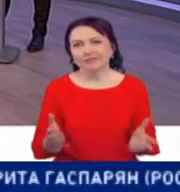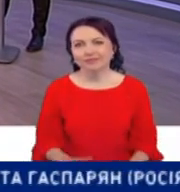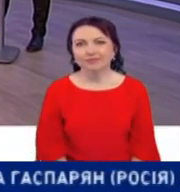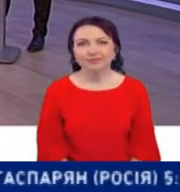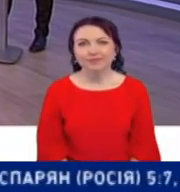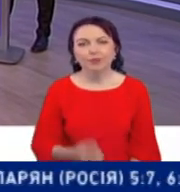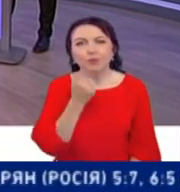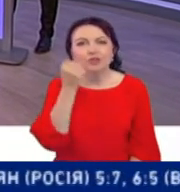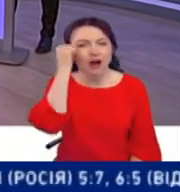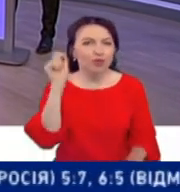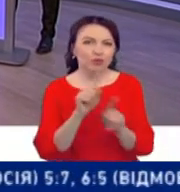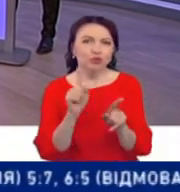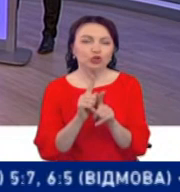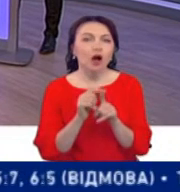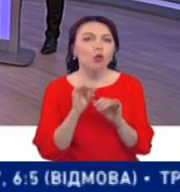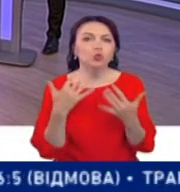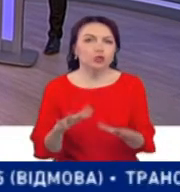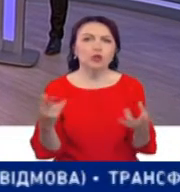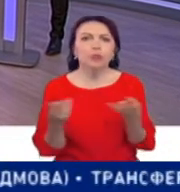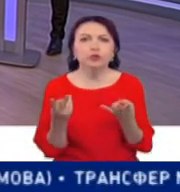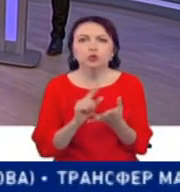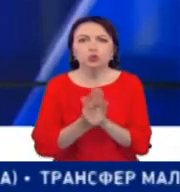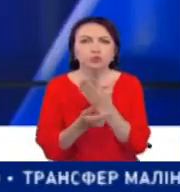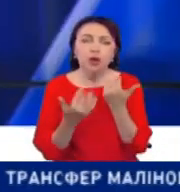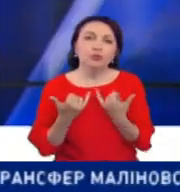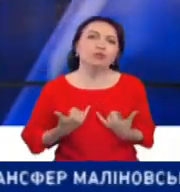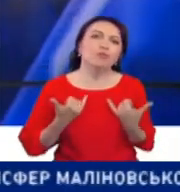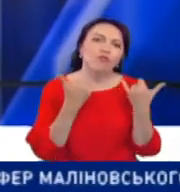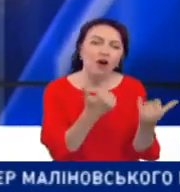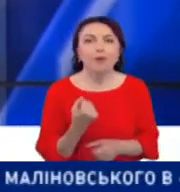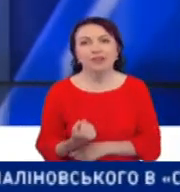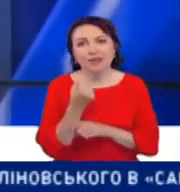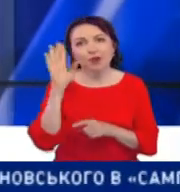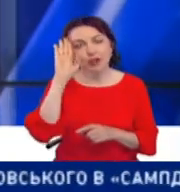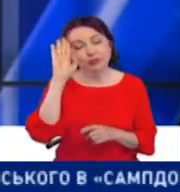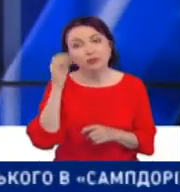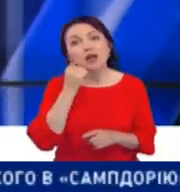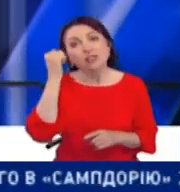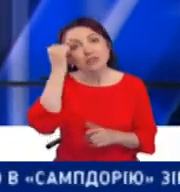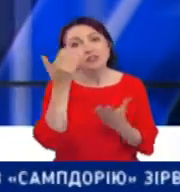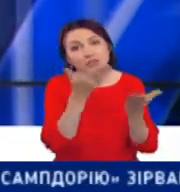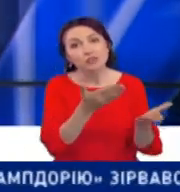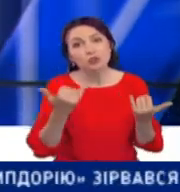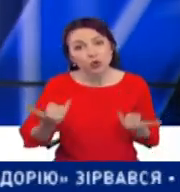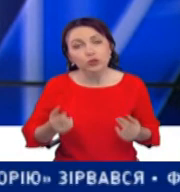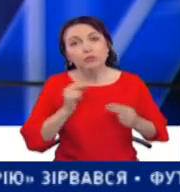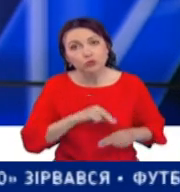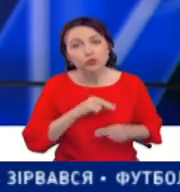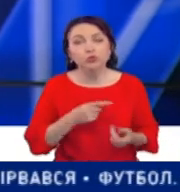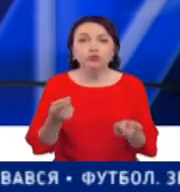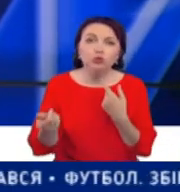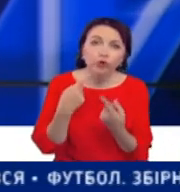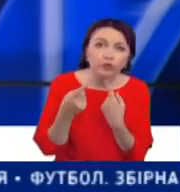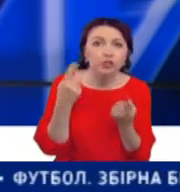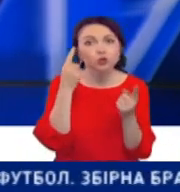як подяка. Ну, нема такої необхідності, а як повага і підтримка цих хлопців. Тому що завдяки ним ми сьогодні тут працюємо, про щось можемо